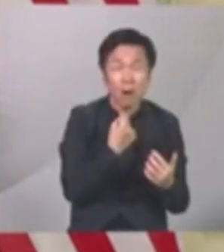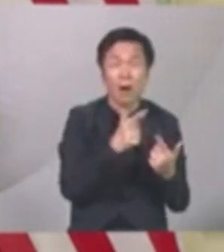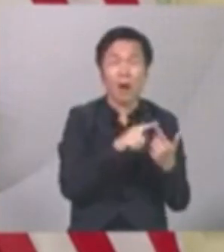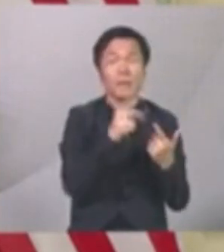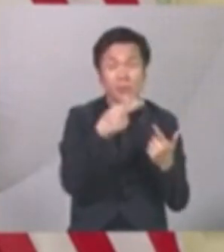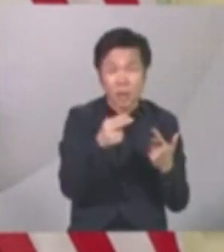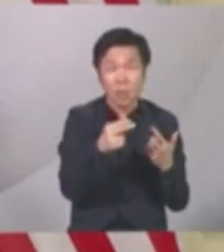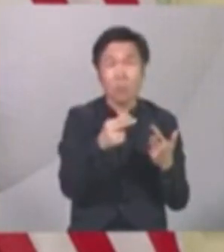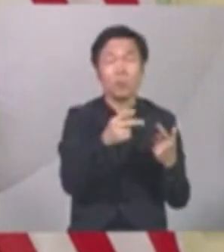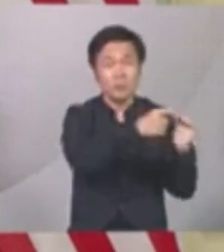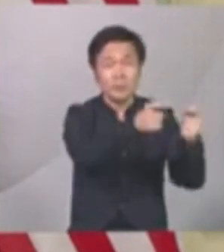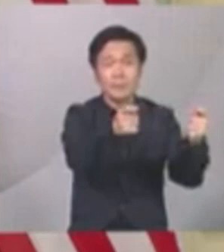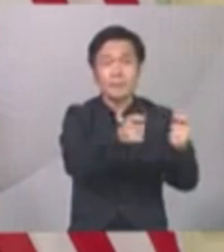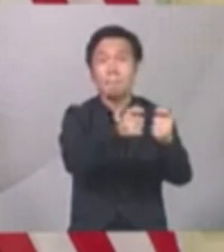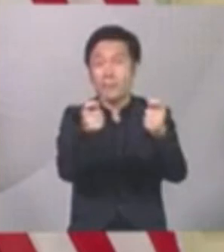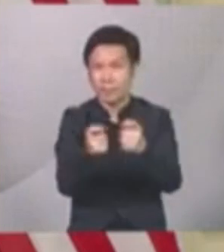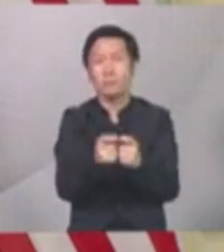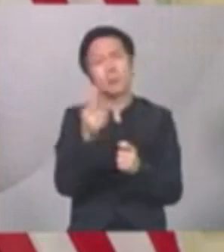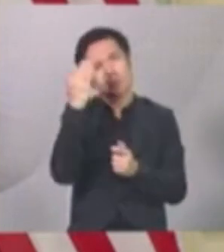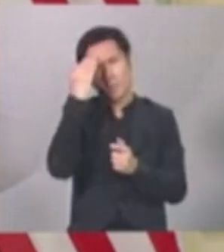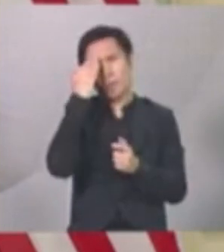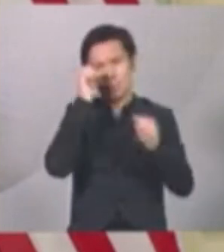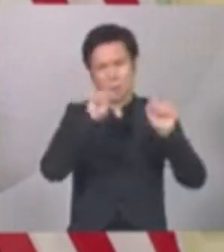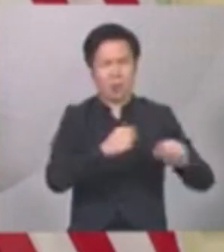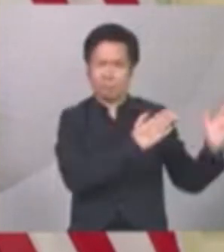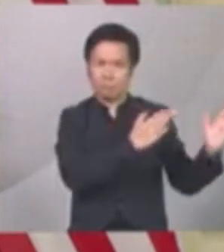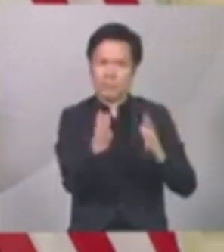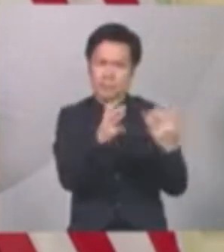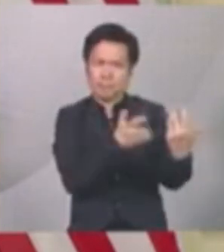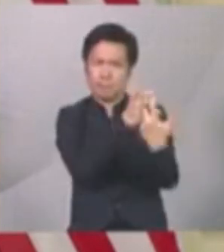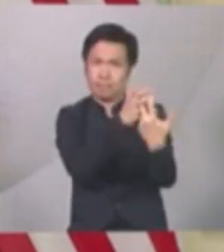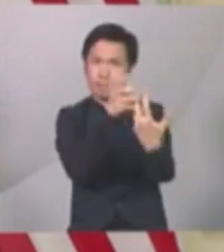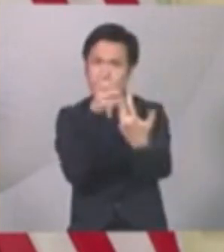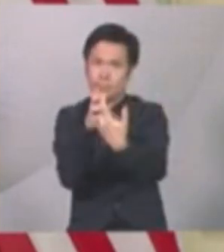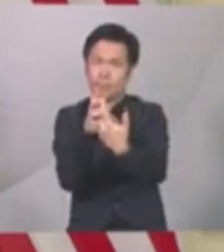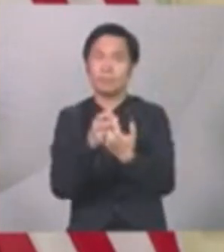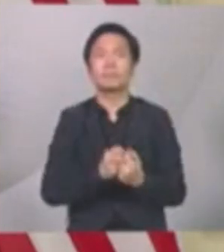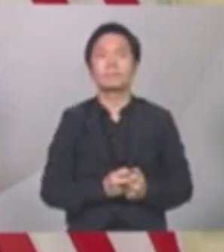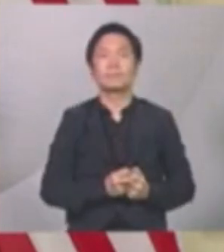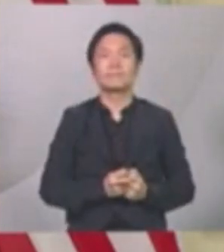sebagainya. Jadi kita boleh dapat detail. Bagi mereka yang tidak mempunyai